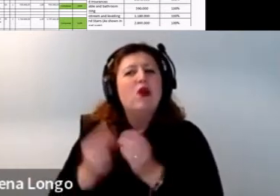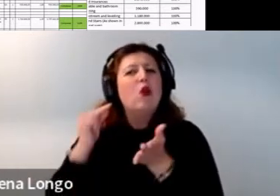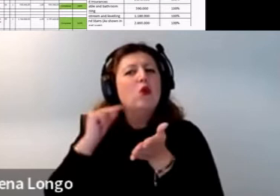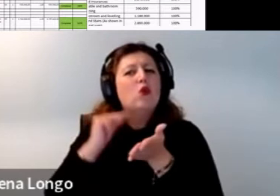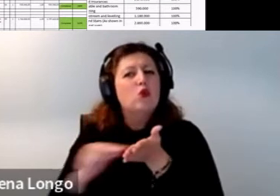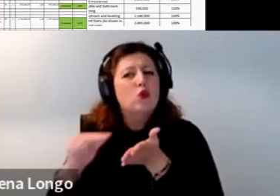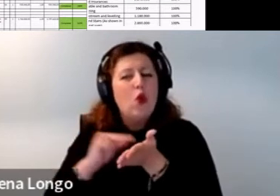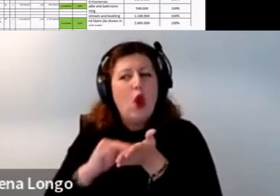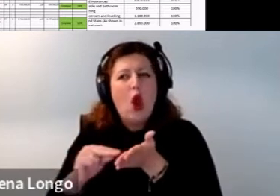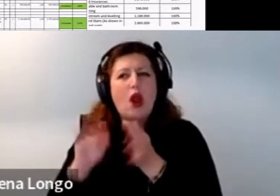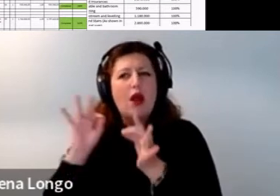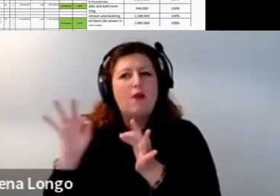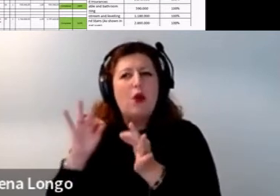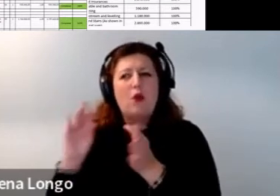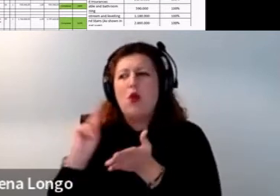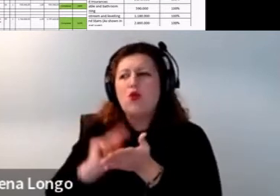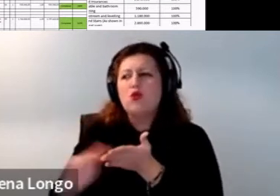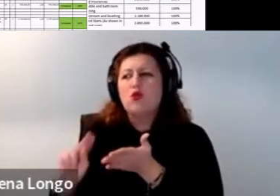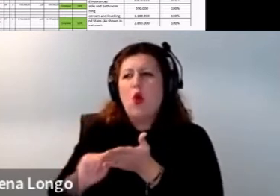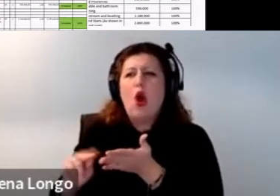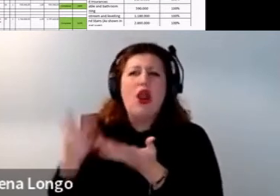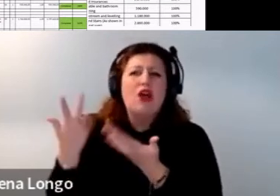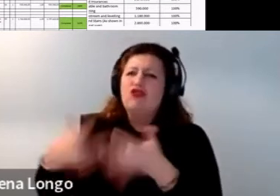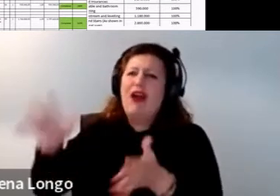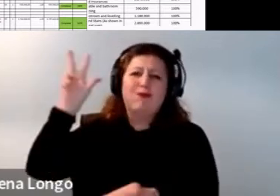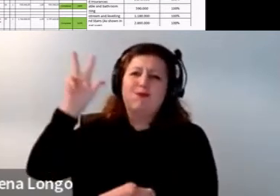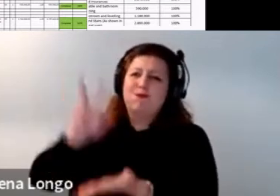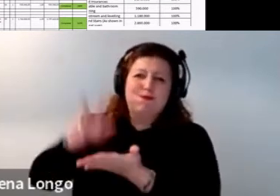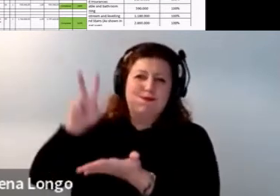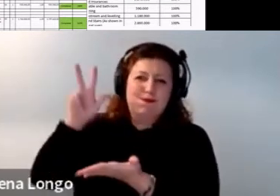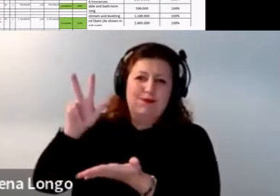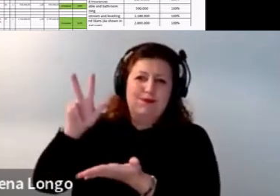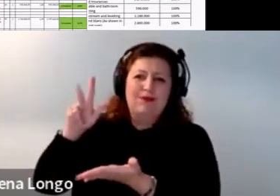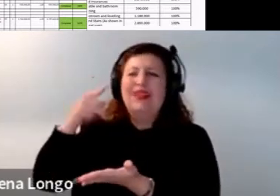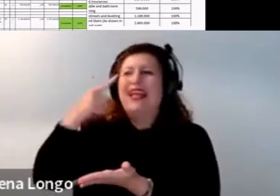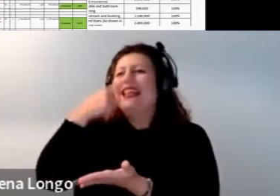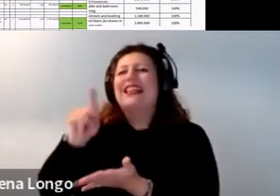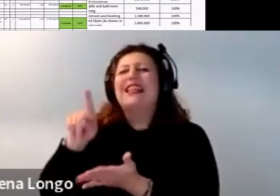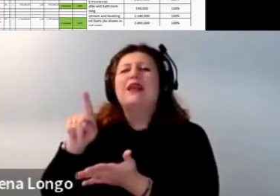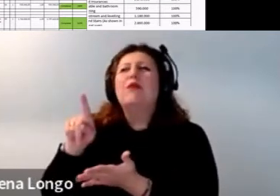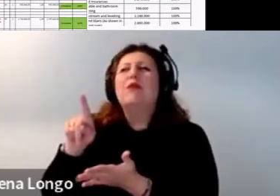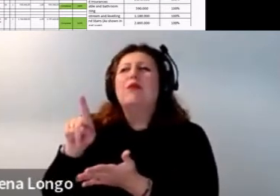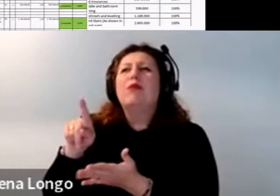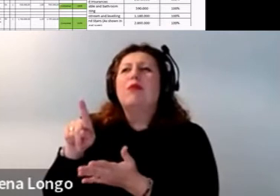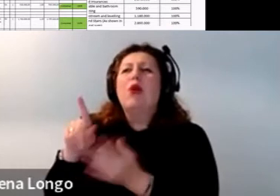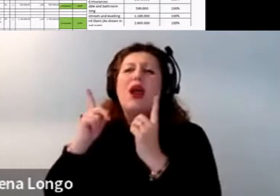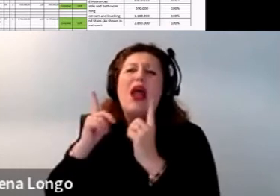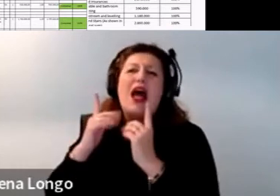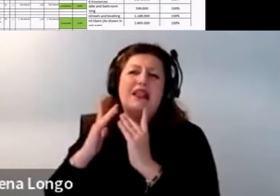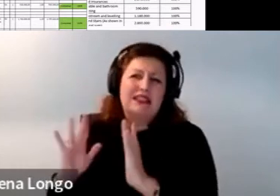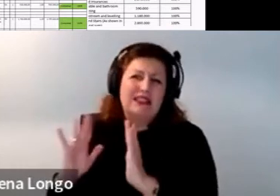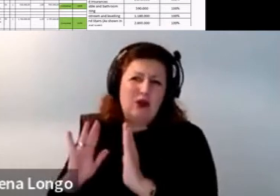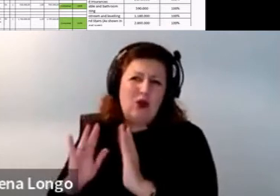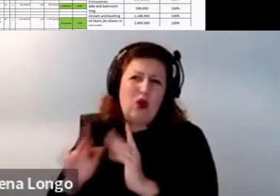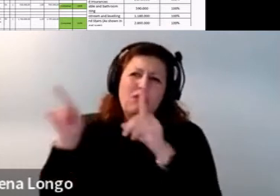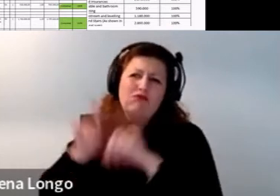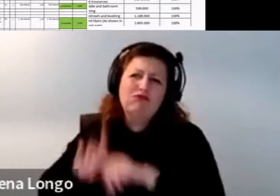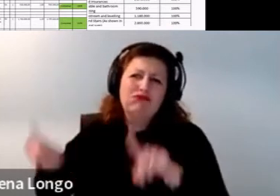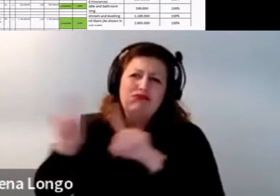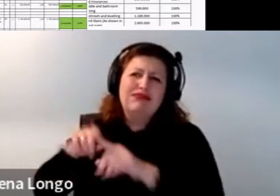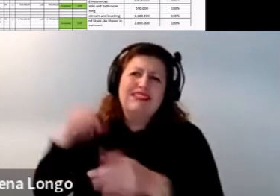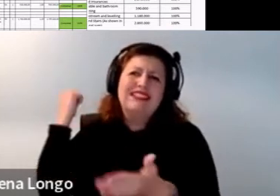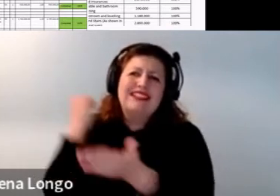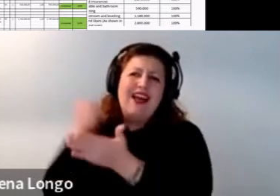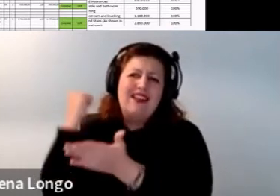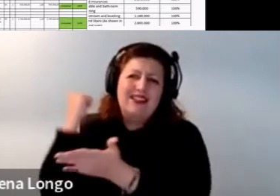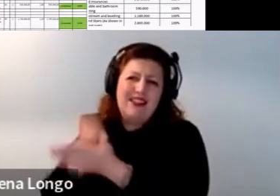un progetto di una scuola che era già stato approvato, una sorta di tipologia classica che loro utilizzano ogni volta